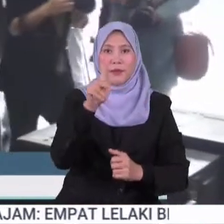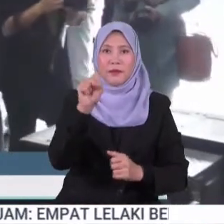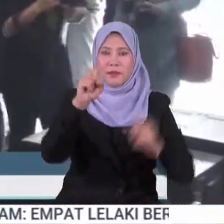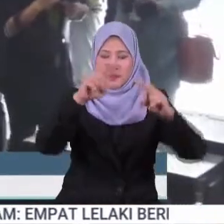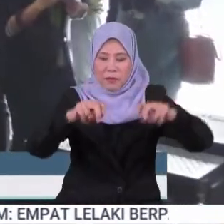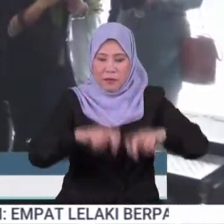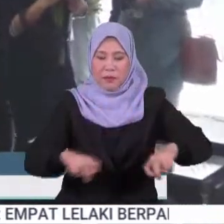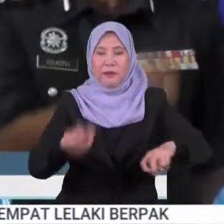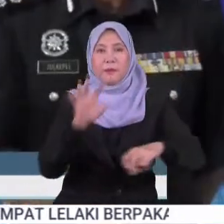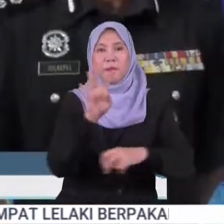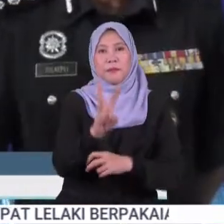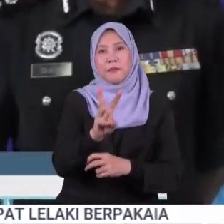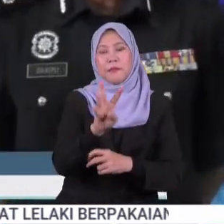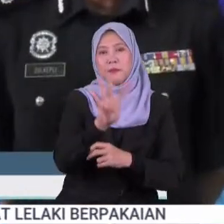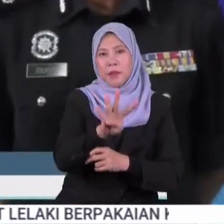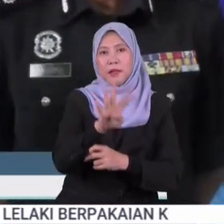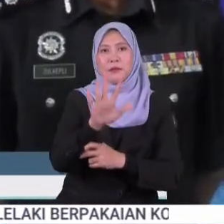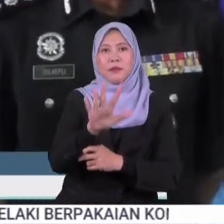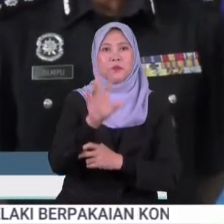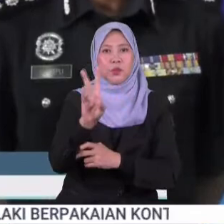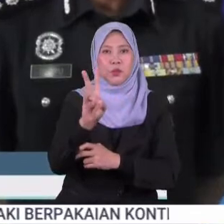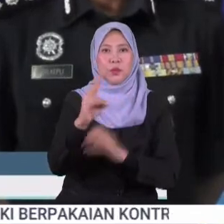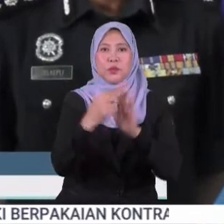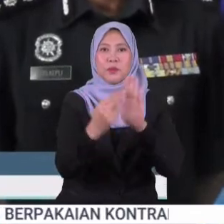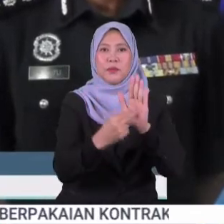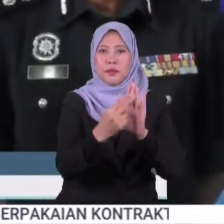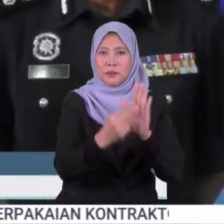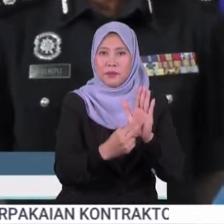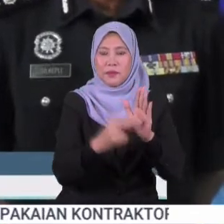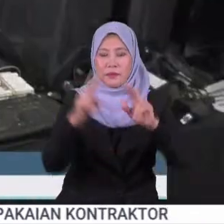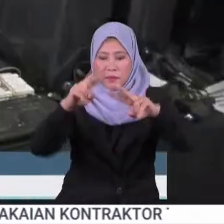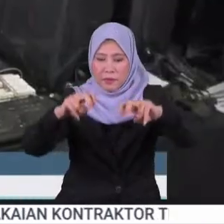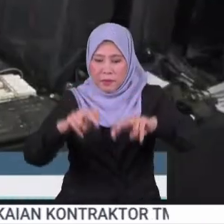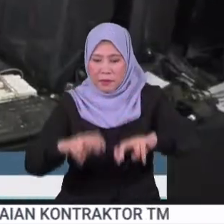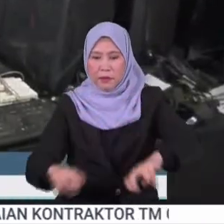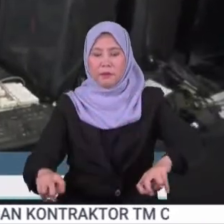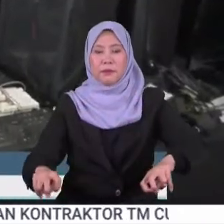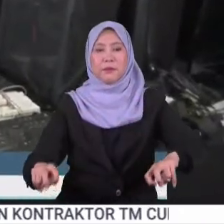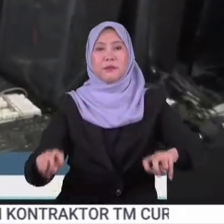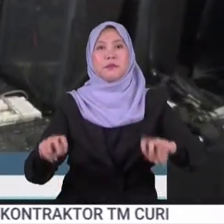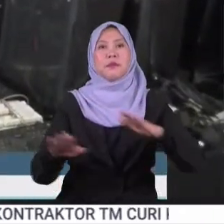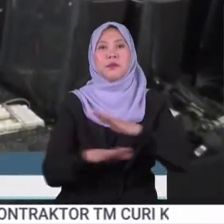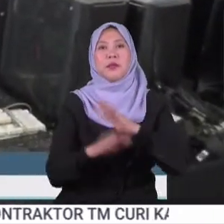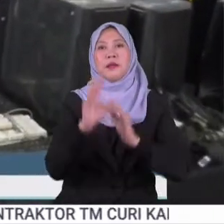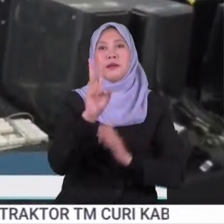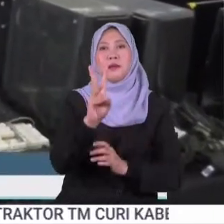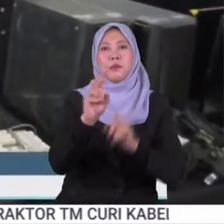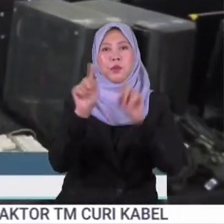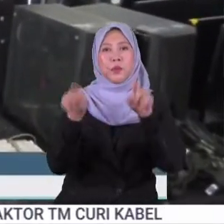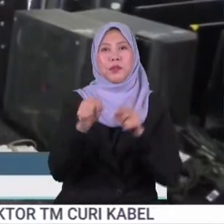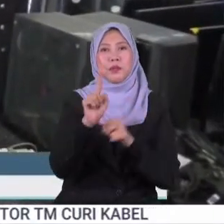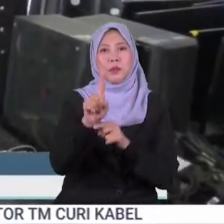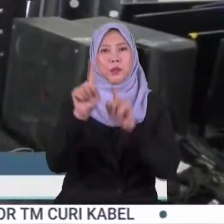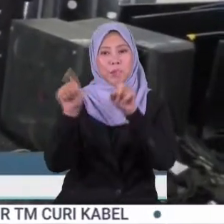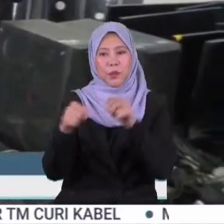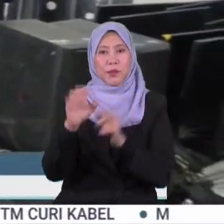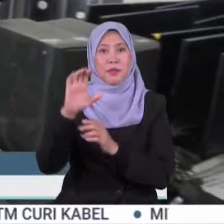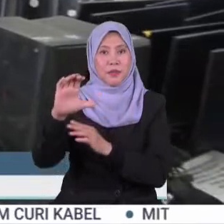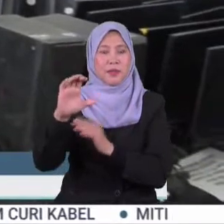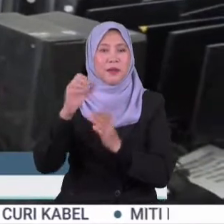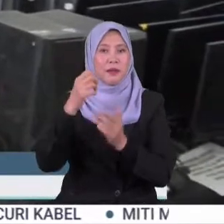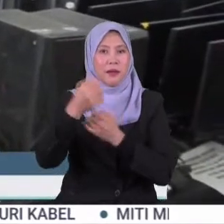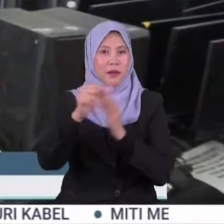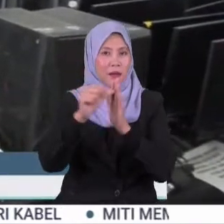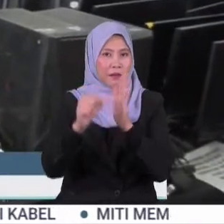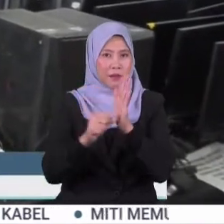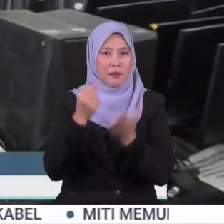mengikut Seksyen 457 Kanun Keseksaan. Siasatan turut dijalankan di bawah Seksyen 6-1-C Akta